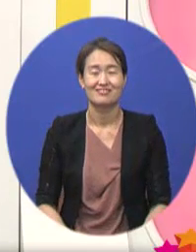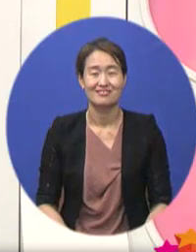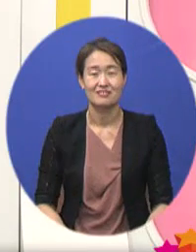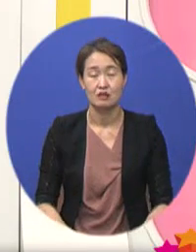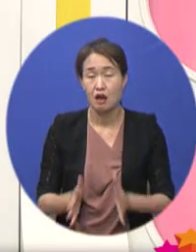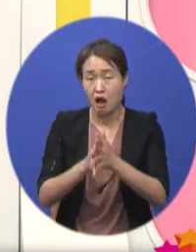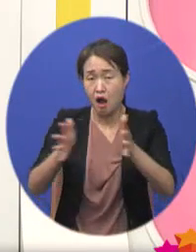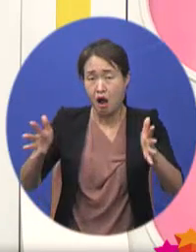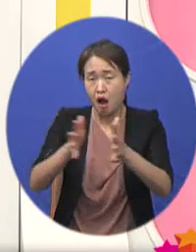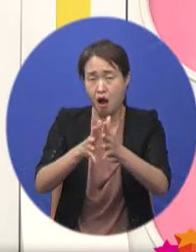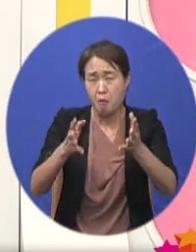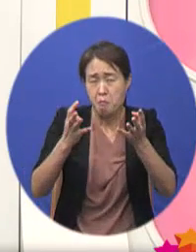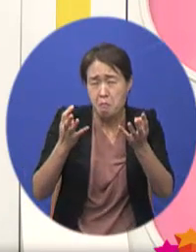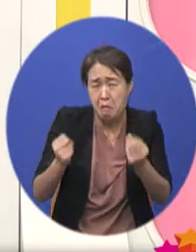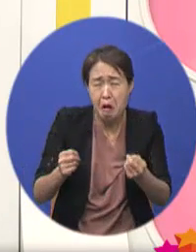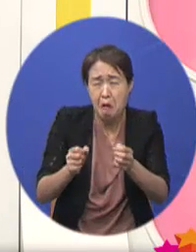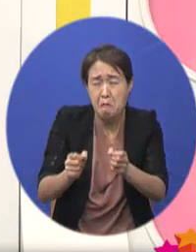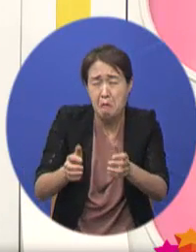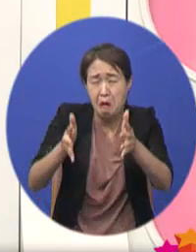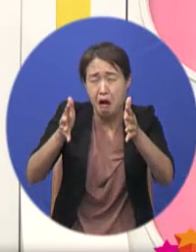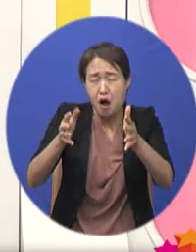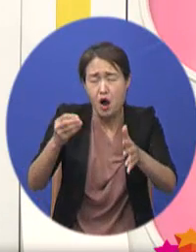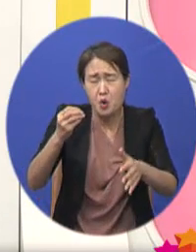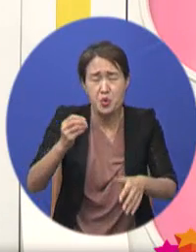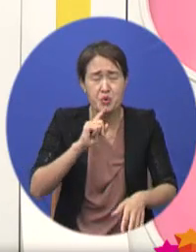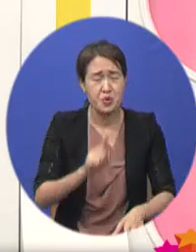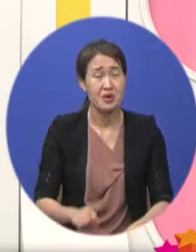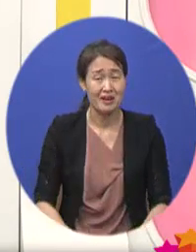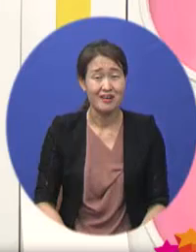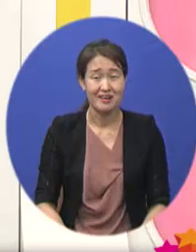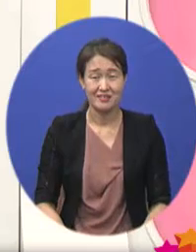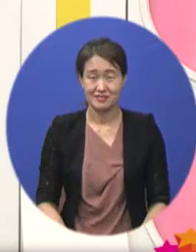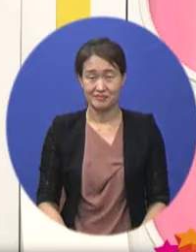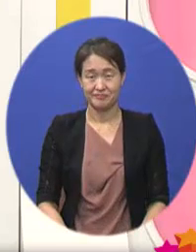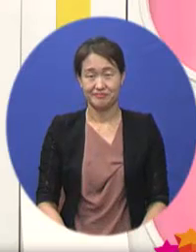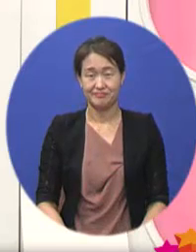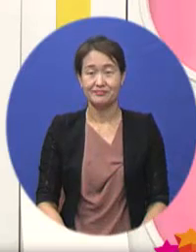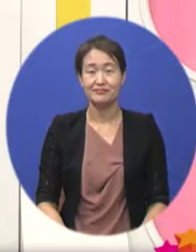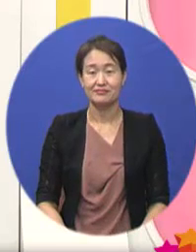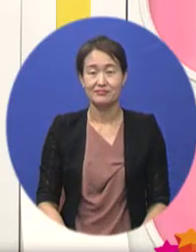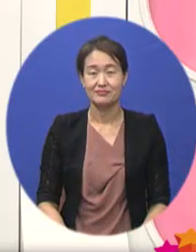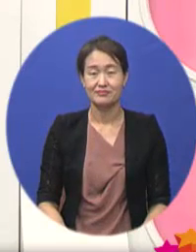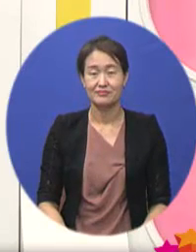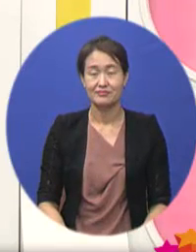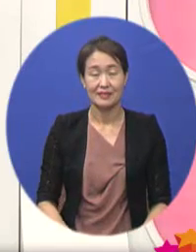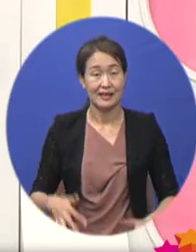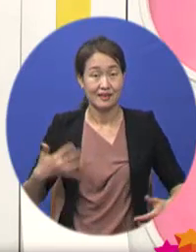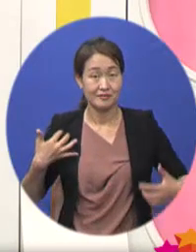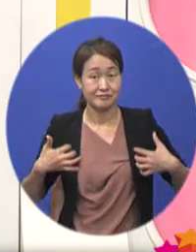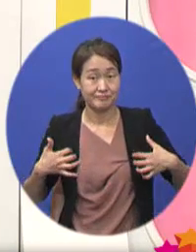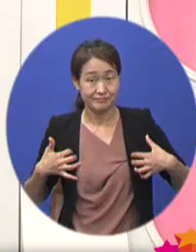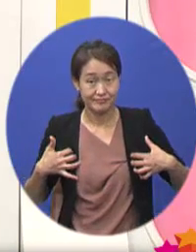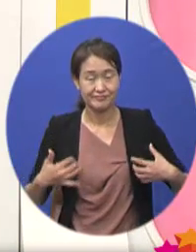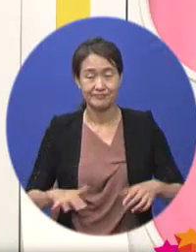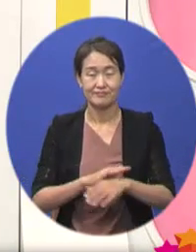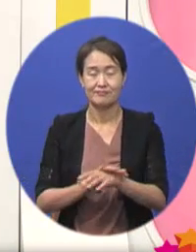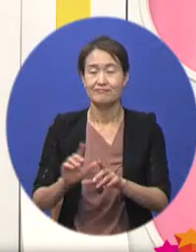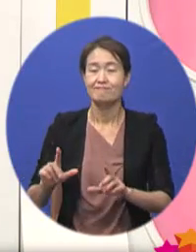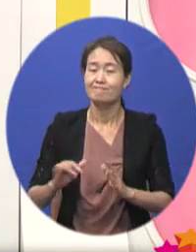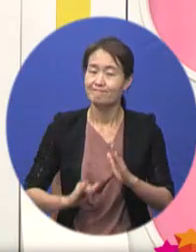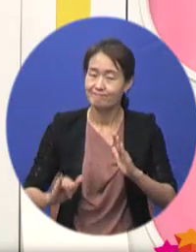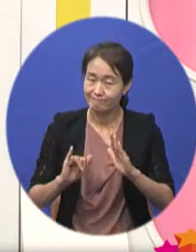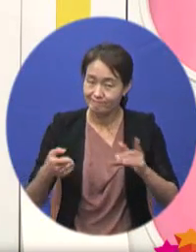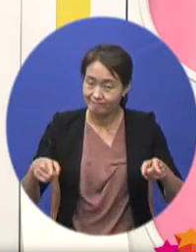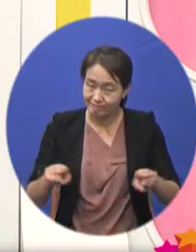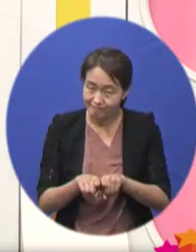그 아파트도 많이 생겼고 그러죠? 네. 예. 아무튼 저 즐겁게 이렇게 저 가족들하고